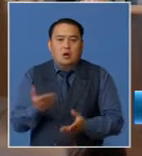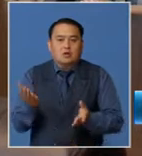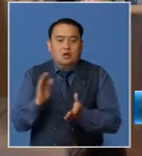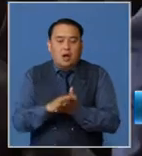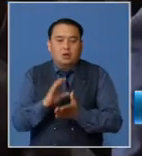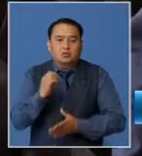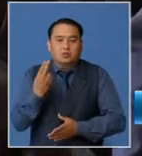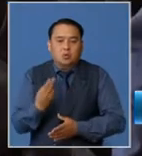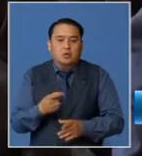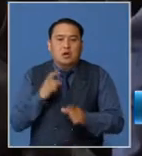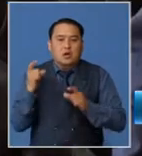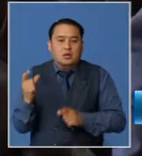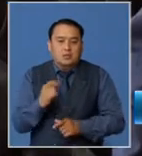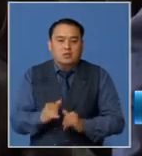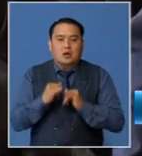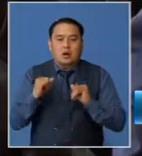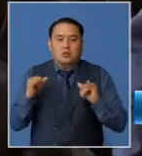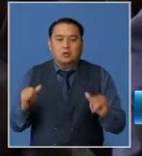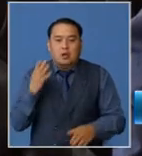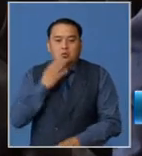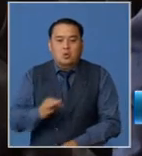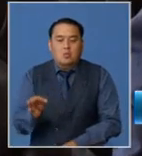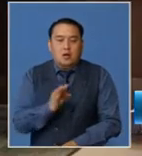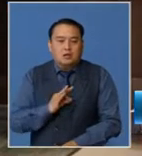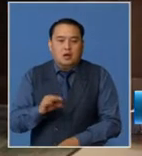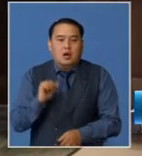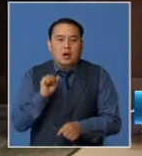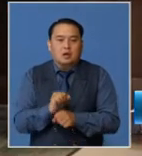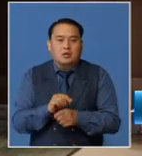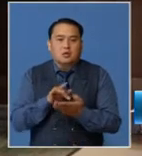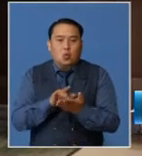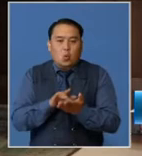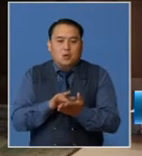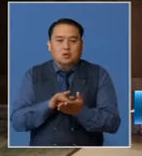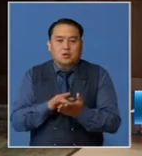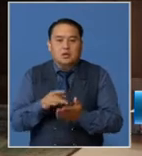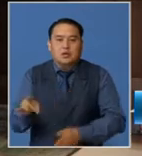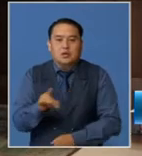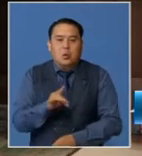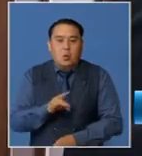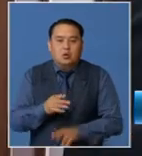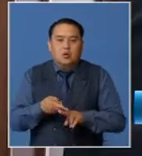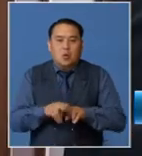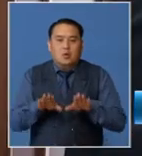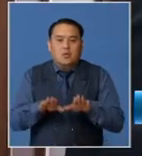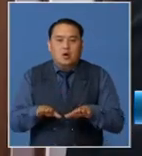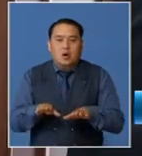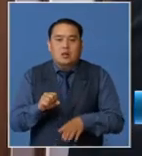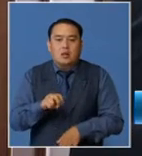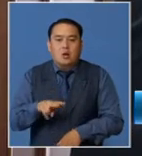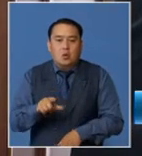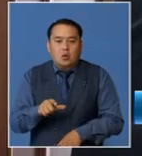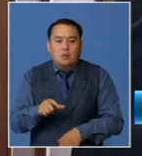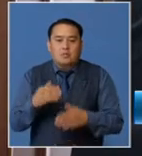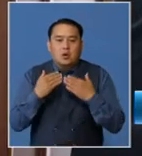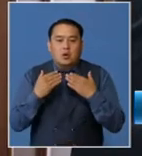их с социально-экономическим развитием края ЖТСУ. Остановился на туристическом потенциале региона, только побережье Алаколя.